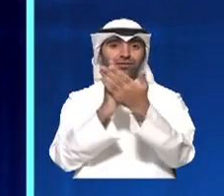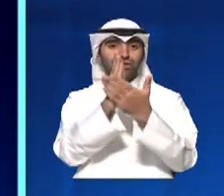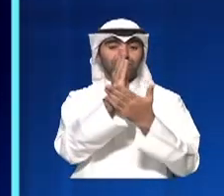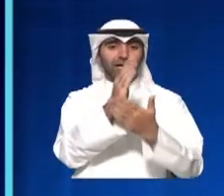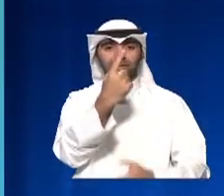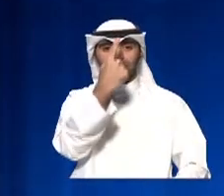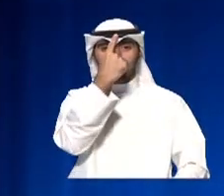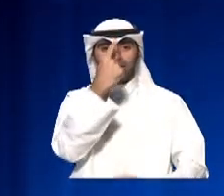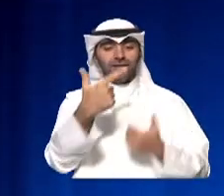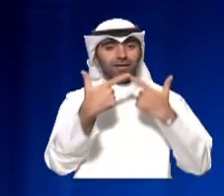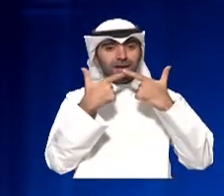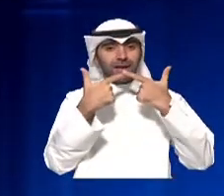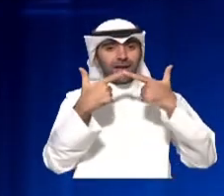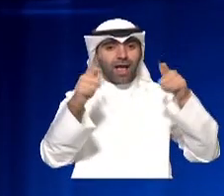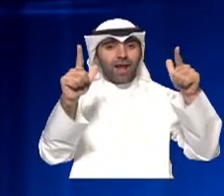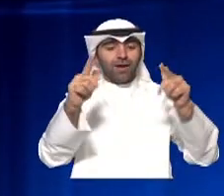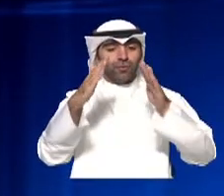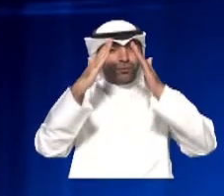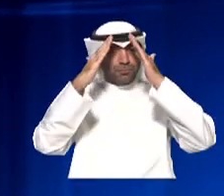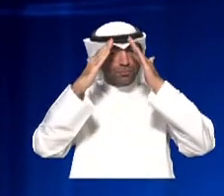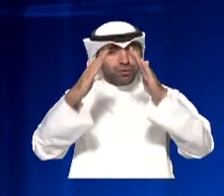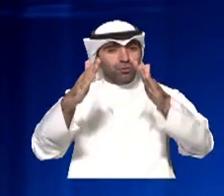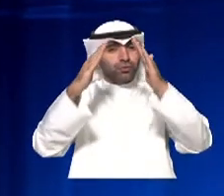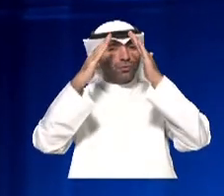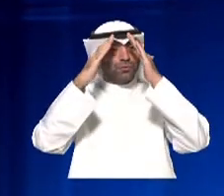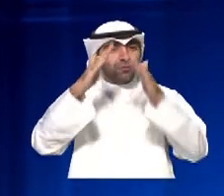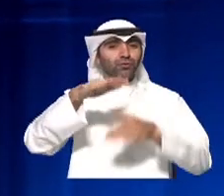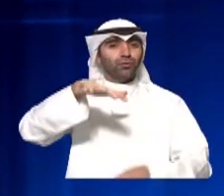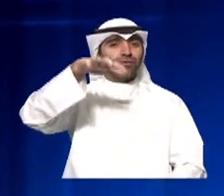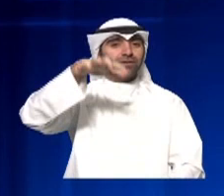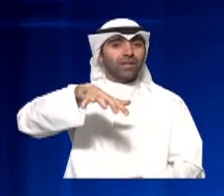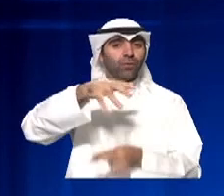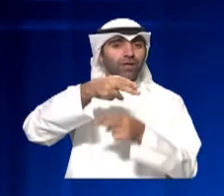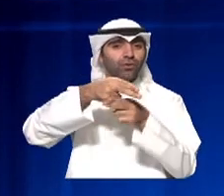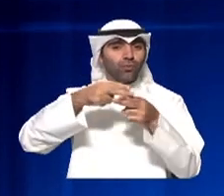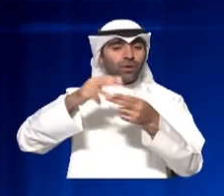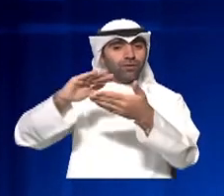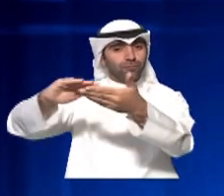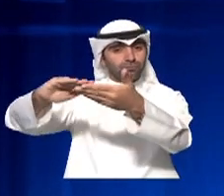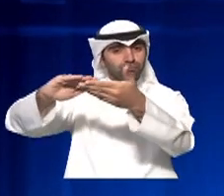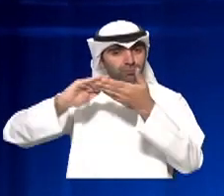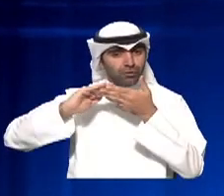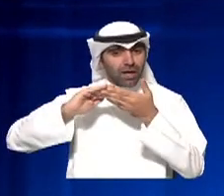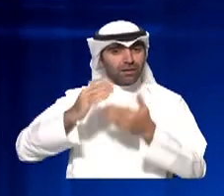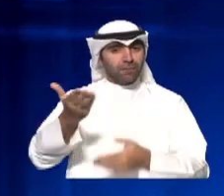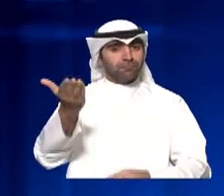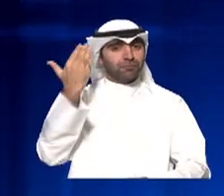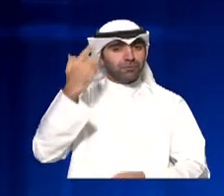الموقف الكويتي الداعم والمساند لها في هذه الأوضاع الحرجة، الأمر الذي